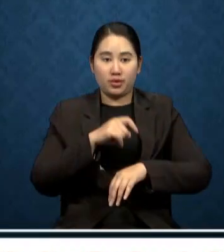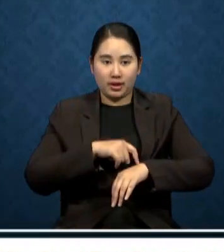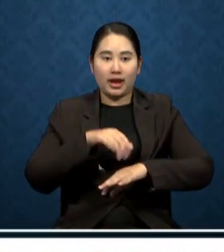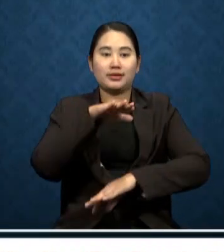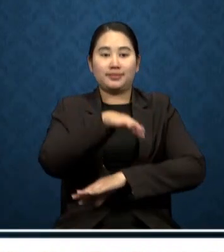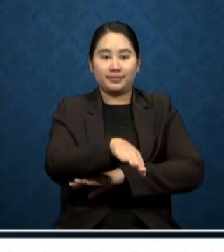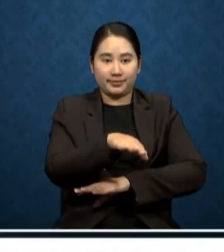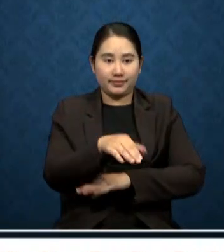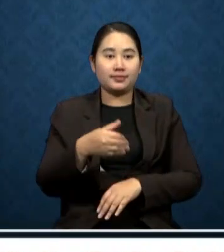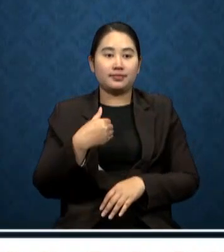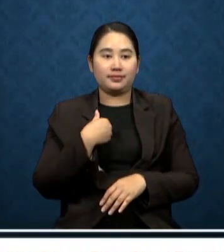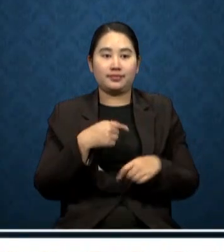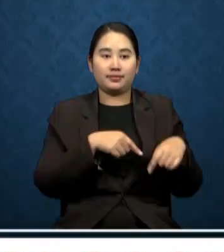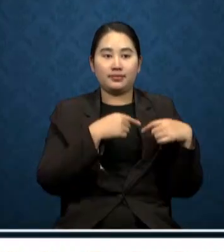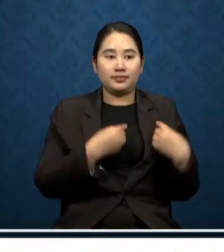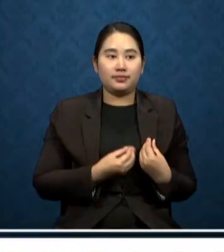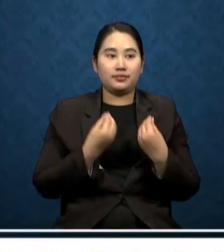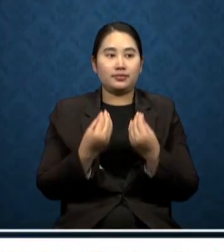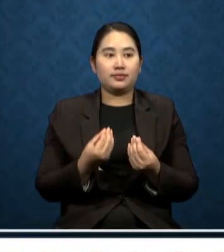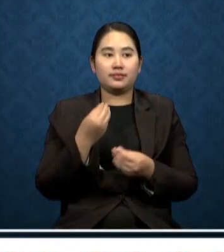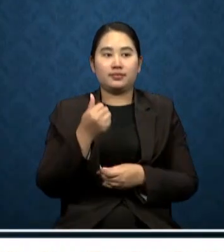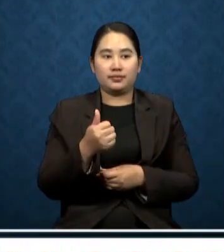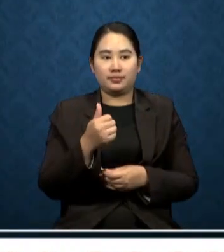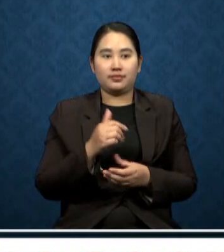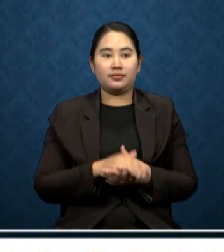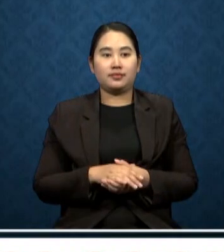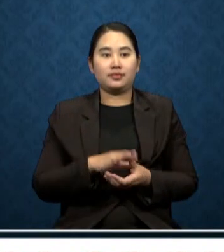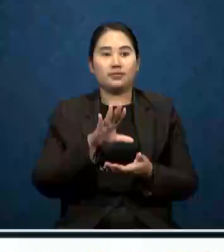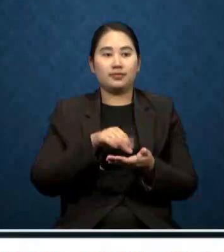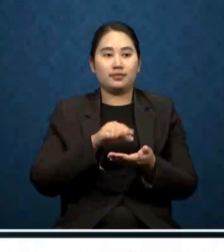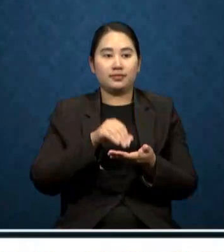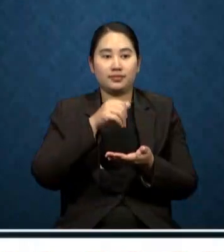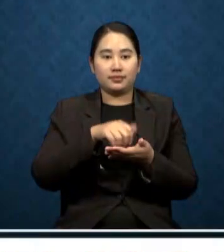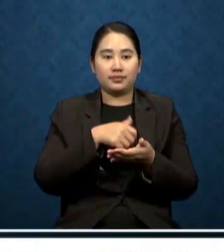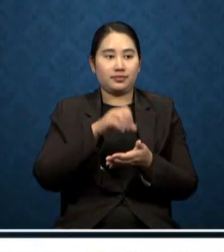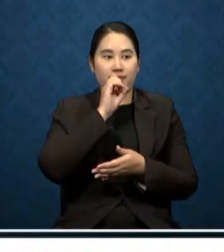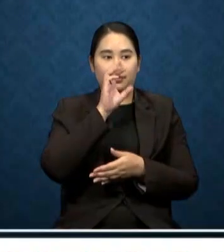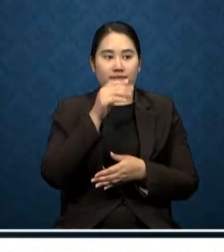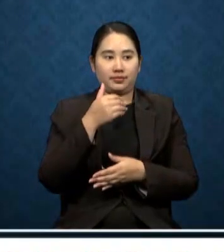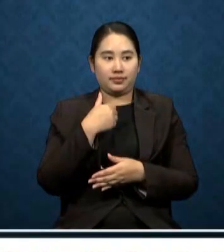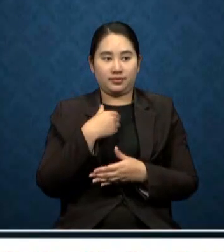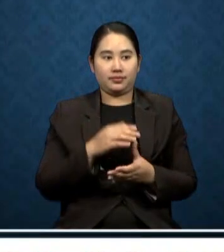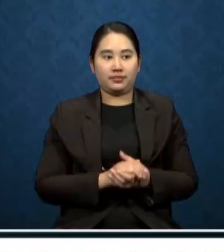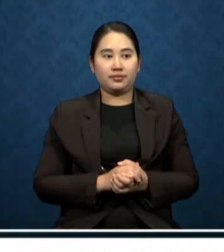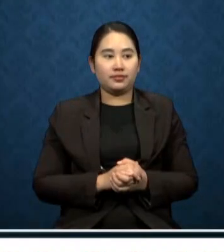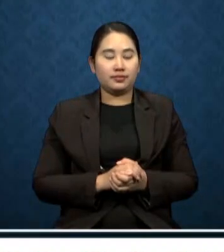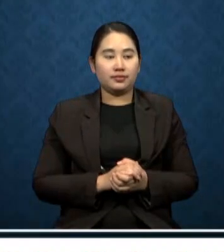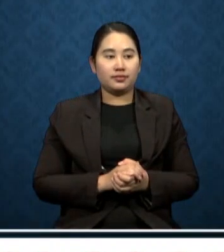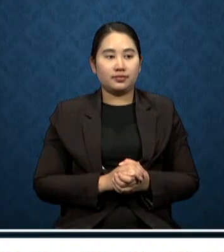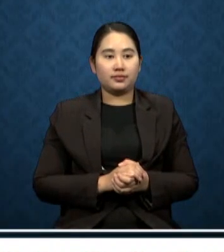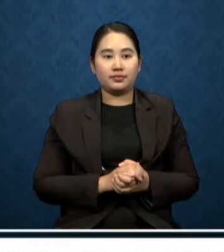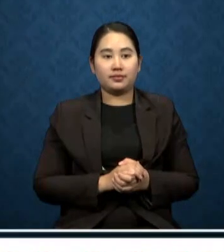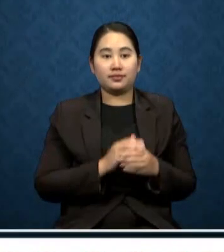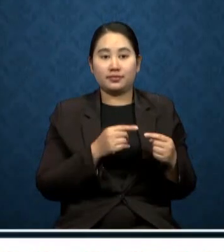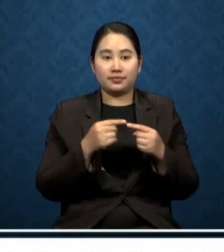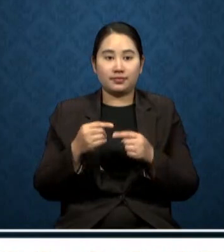จถึงเย็น เลยนะครัไปใหกำลัใจได้นะครับตรนี้ก็ได้ขอมูลมาอชดหนึ่สรุปสุดท้ายไปในบ